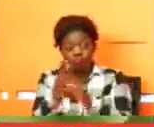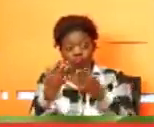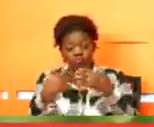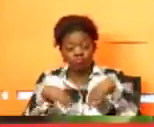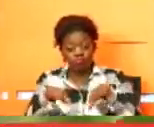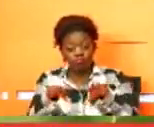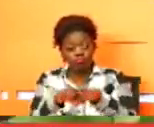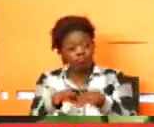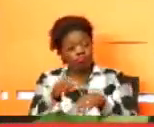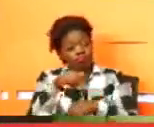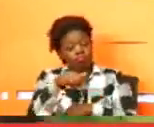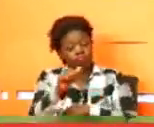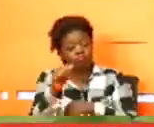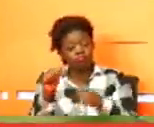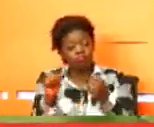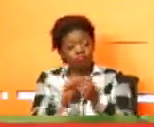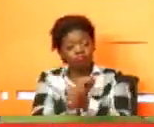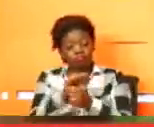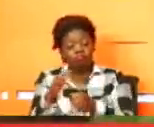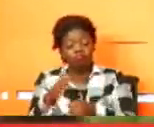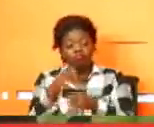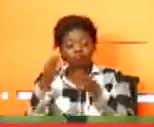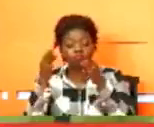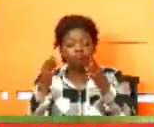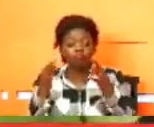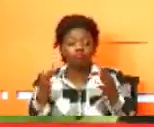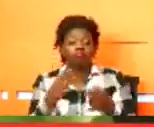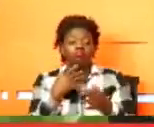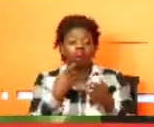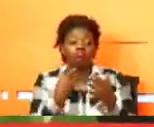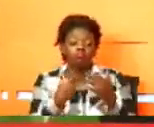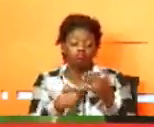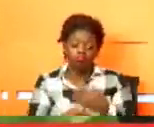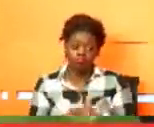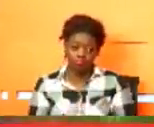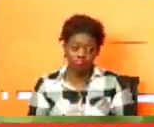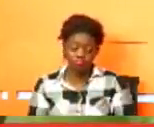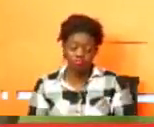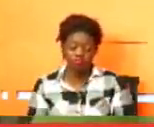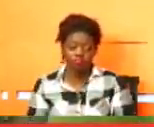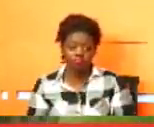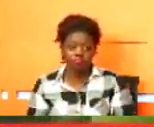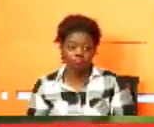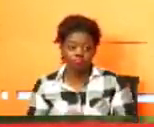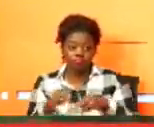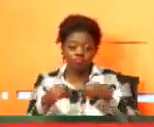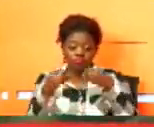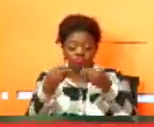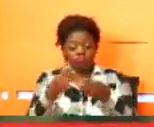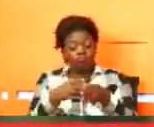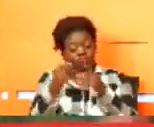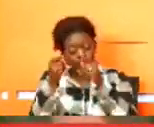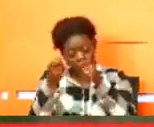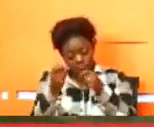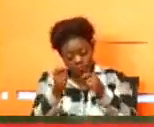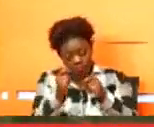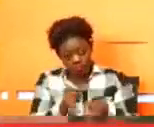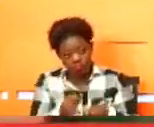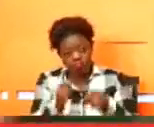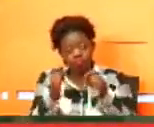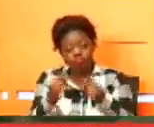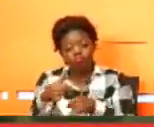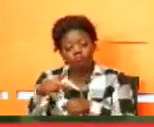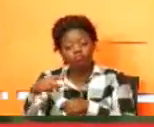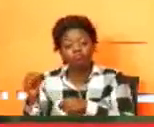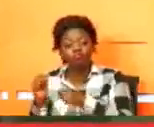sende mwe nyinyi mwa sende bitu bya kakati mwe chemunja gaza sikitege nakuwe nkumbi yange nakuwe nkumbi yange wagenda nayo